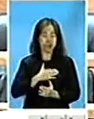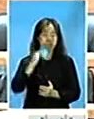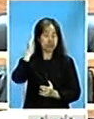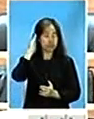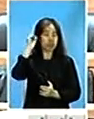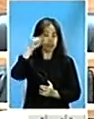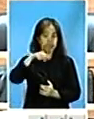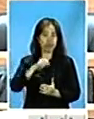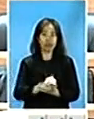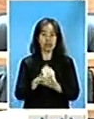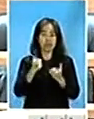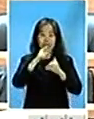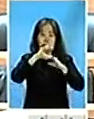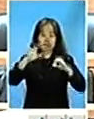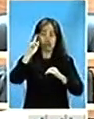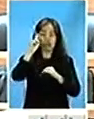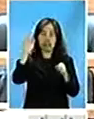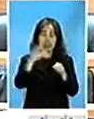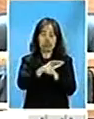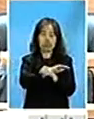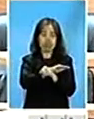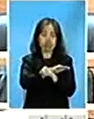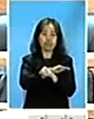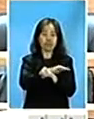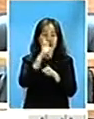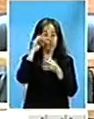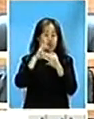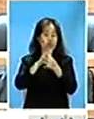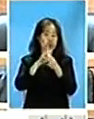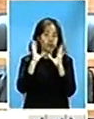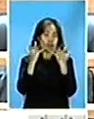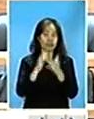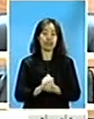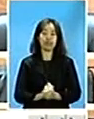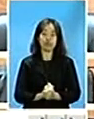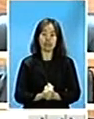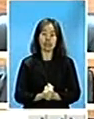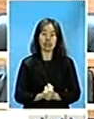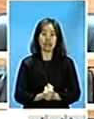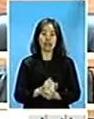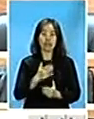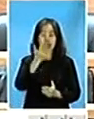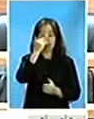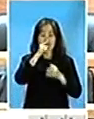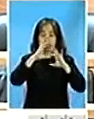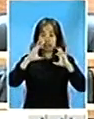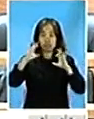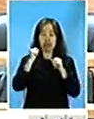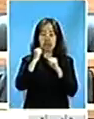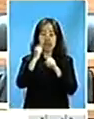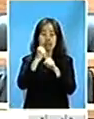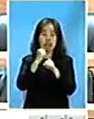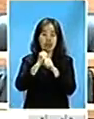าลนี้กู้เต็มแน่ๆไม่ได้เป็นห่วงเลยนะเพราะว่ารัฐบาลกำลังจะทำสถิ